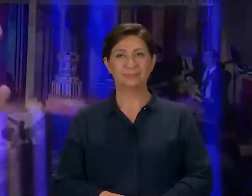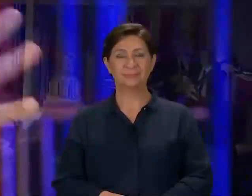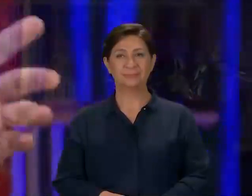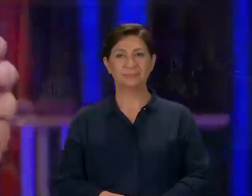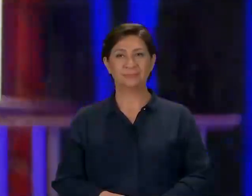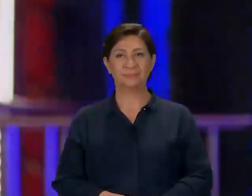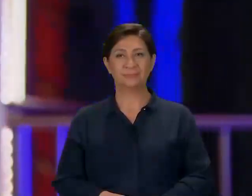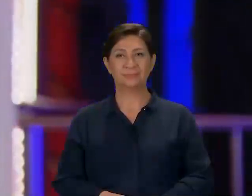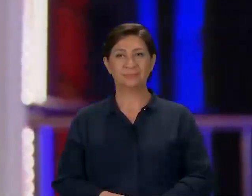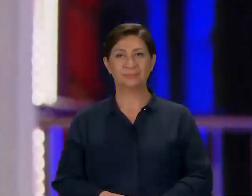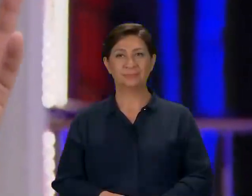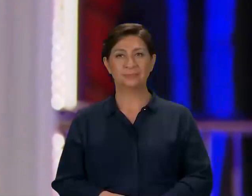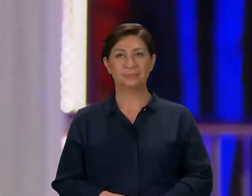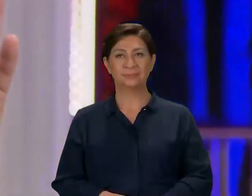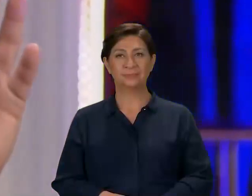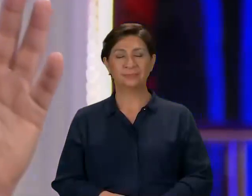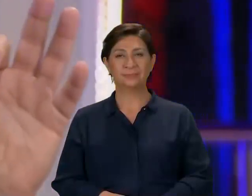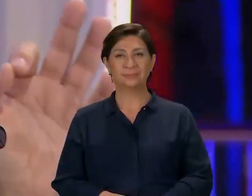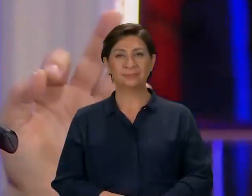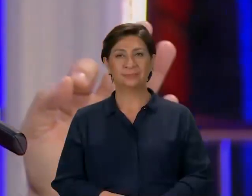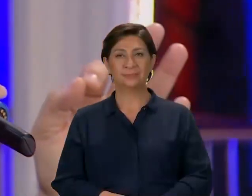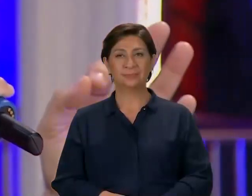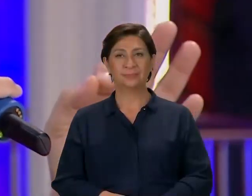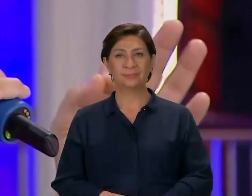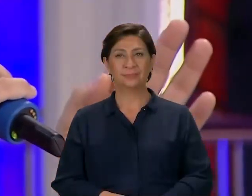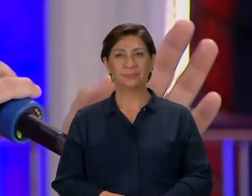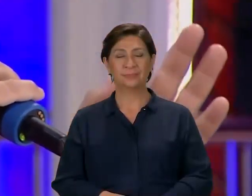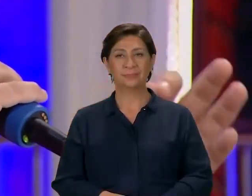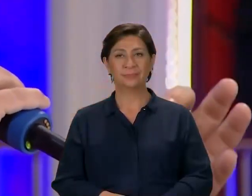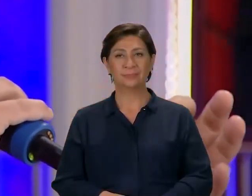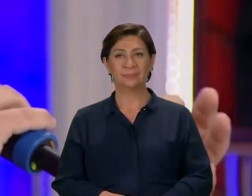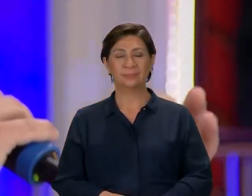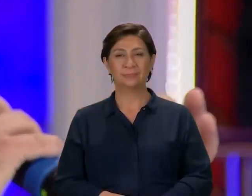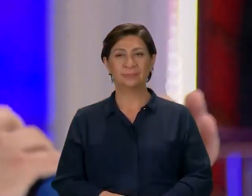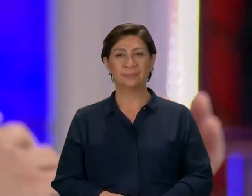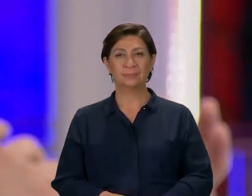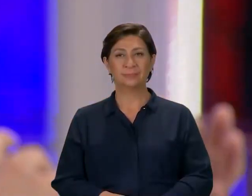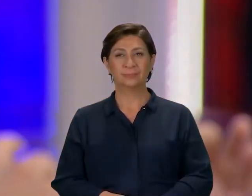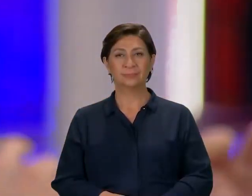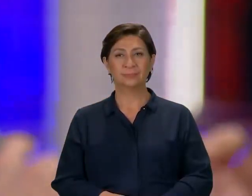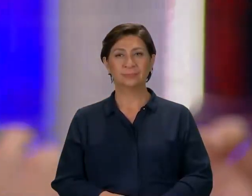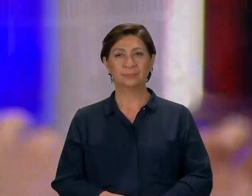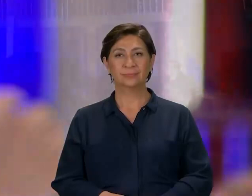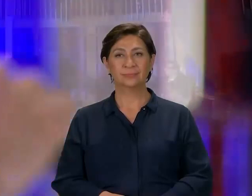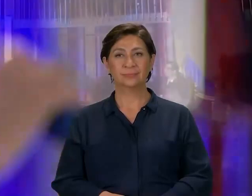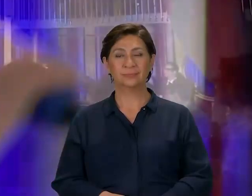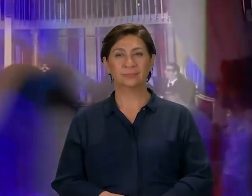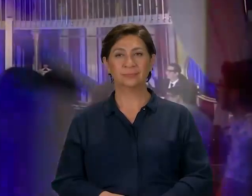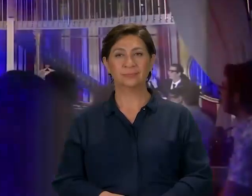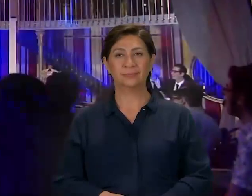вас, как боюсь я вас, знаду